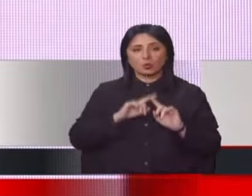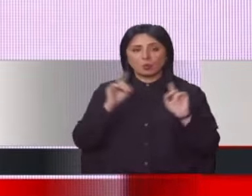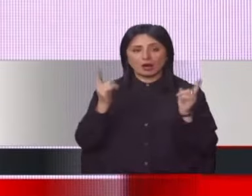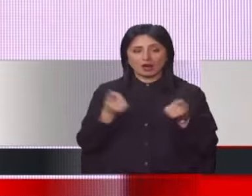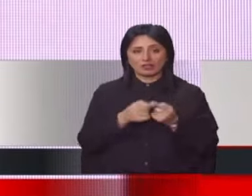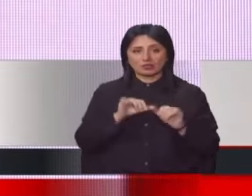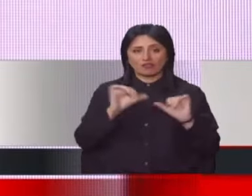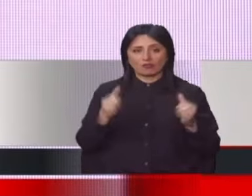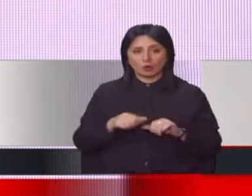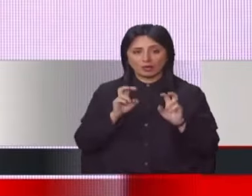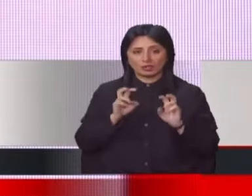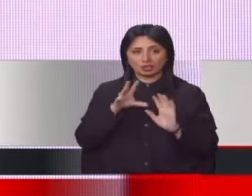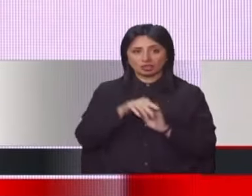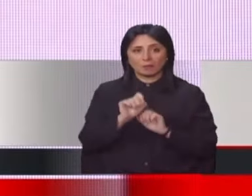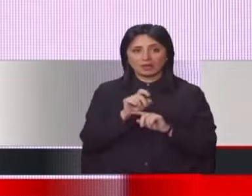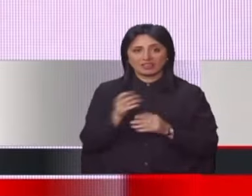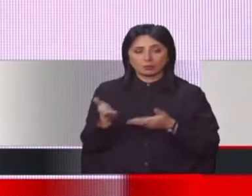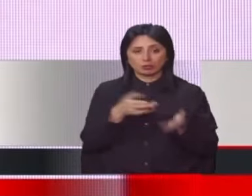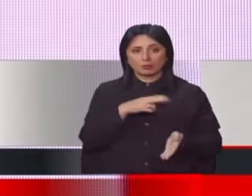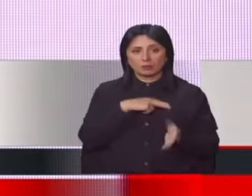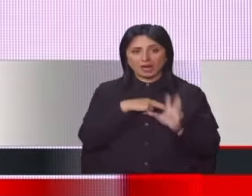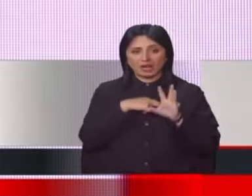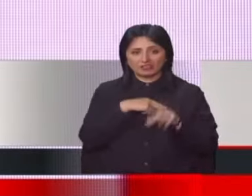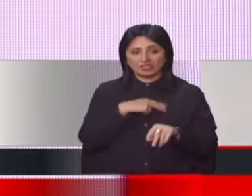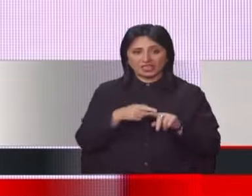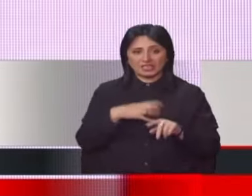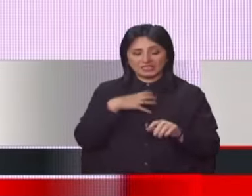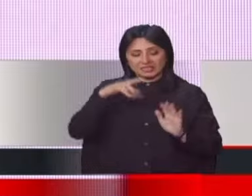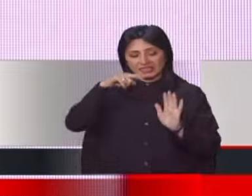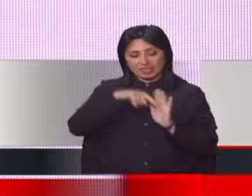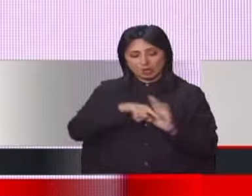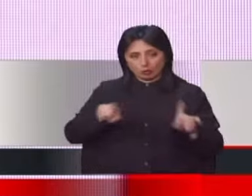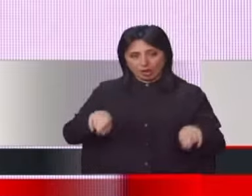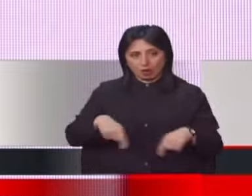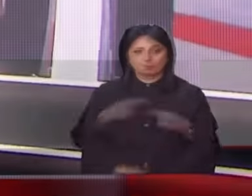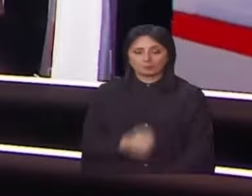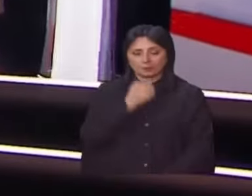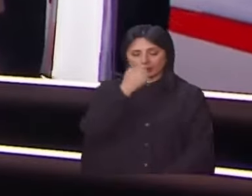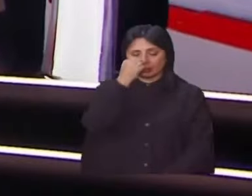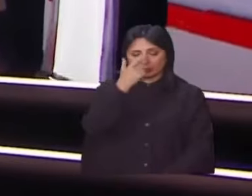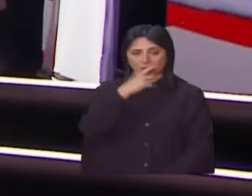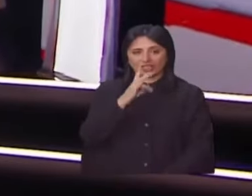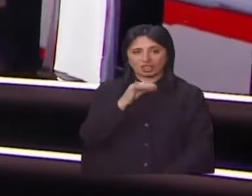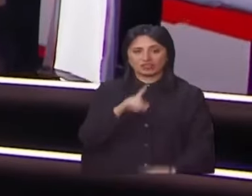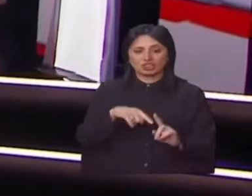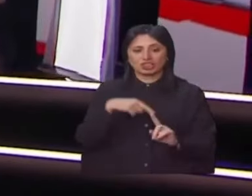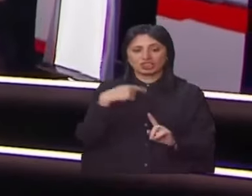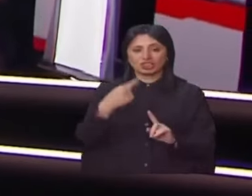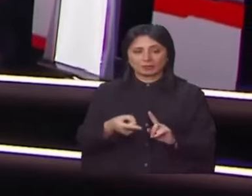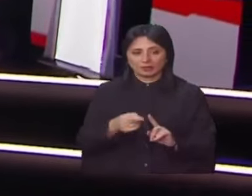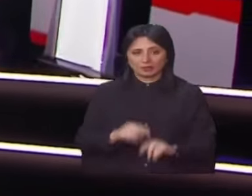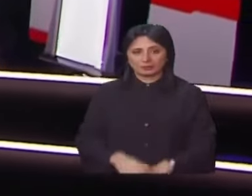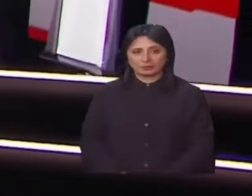უმრავლესობის ფორმატში მე-11 მოწვევის პარლამენტშივე ეს ძირეული ცვლილებები განხორციელდეს. გადავდივარ შემდეგ